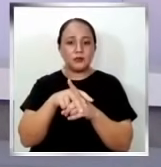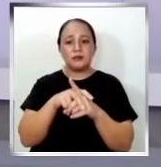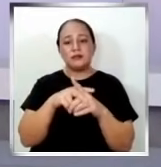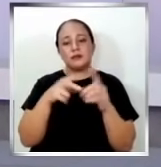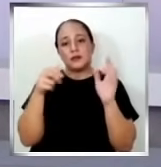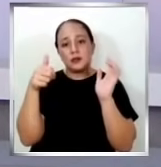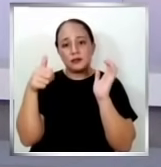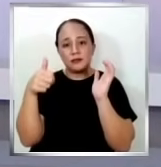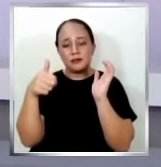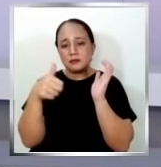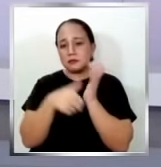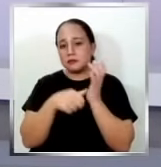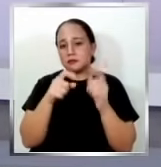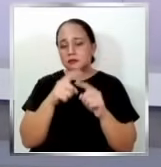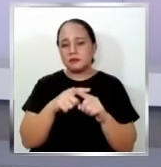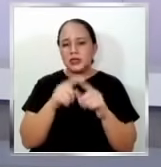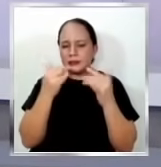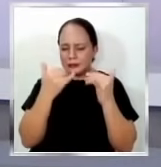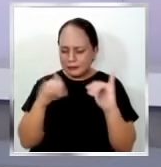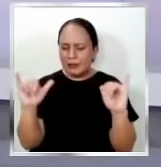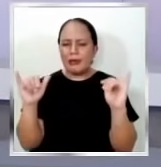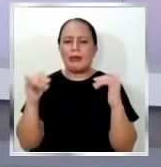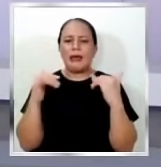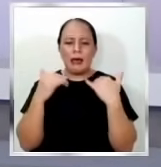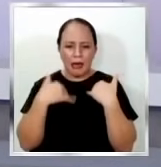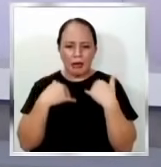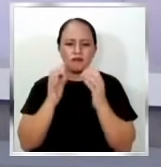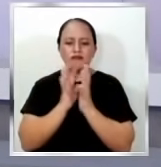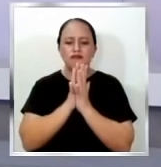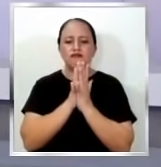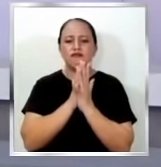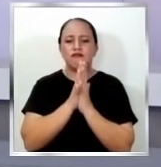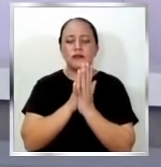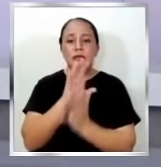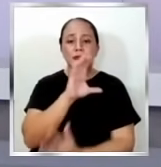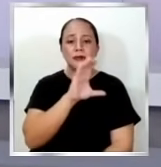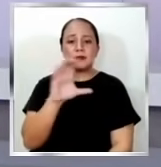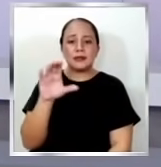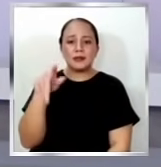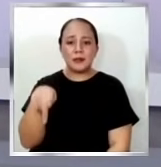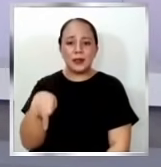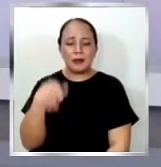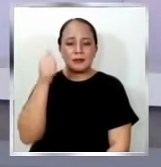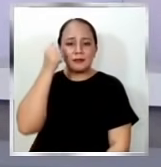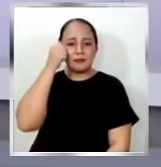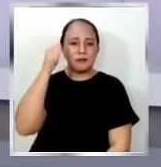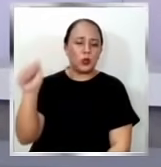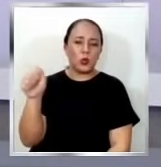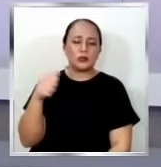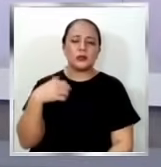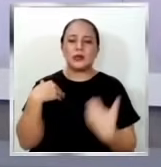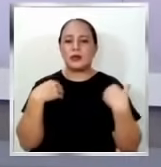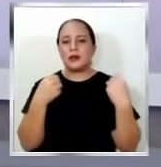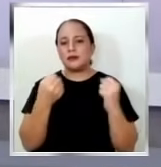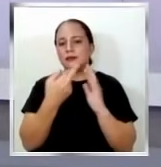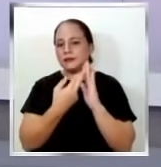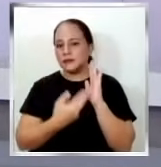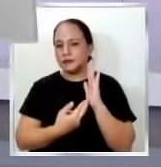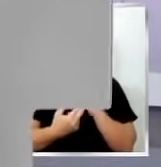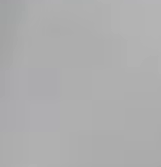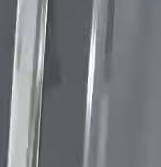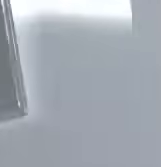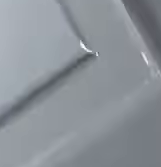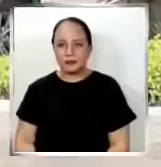Pero may ilan pa rin nagkumpulan sa CCP at lumabag sa mga health protocol. Nakatutok si Salima